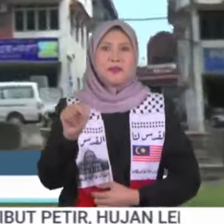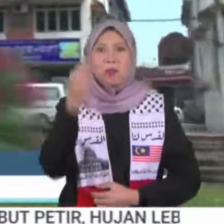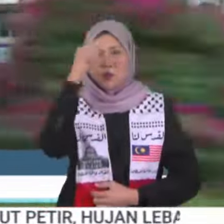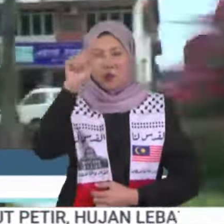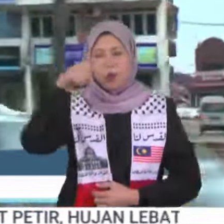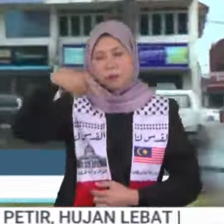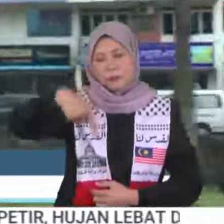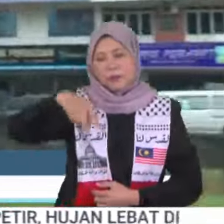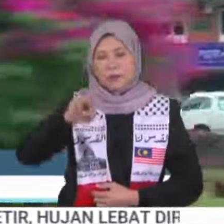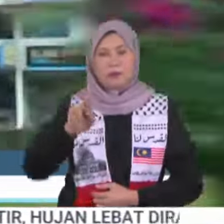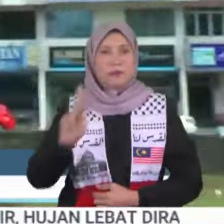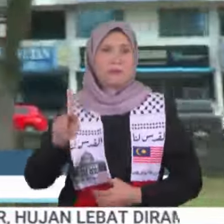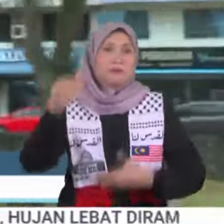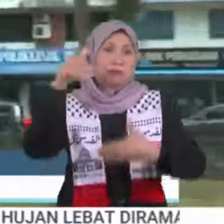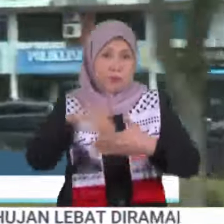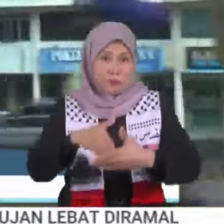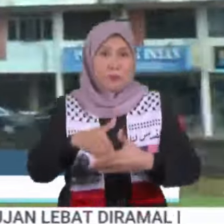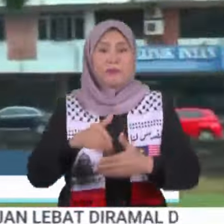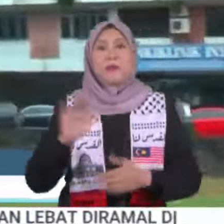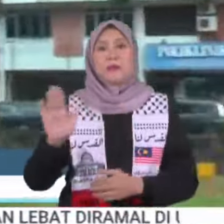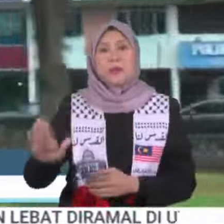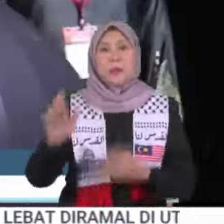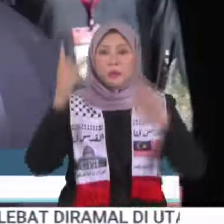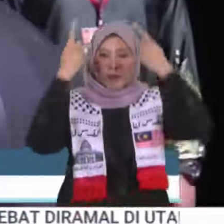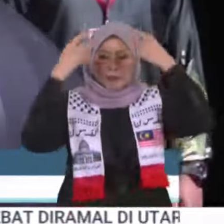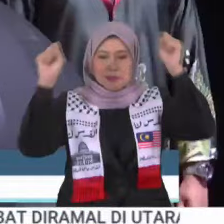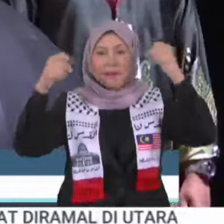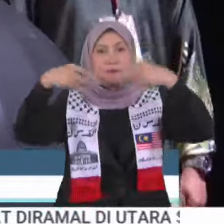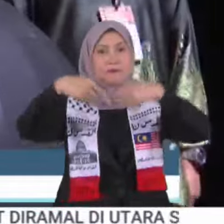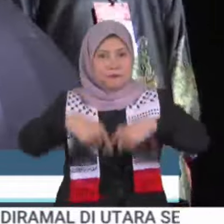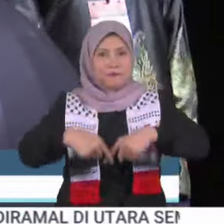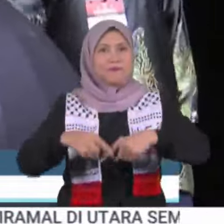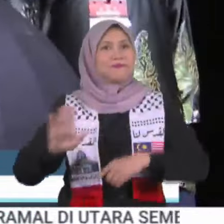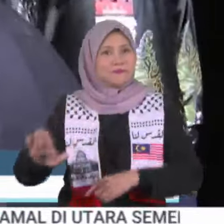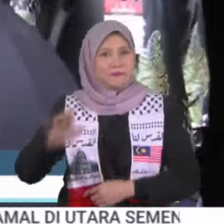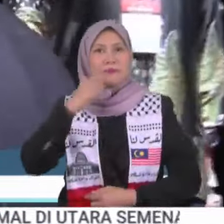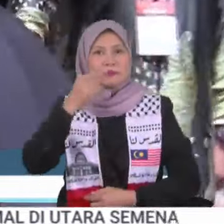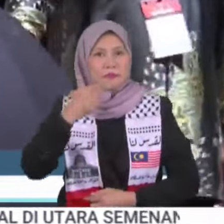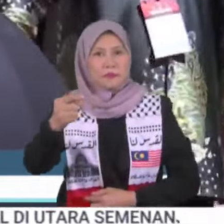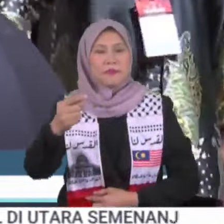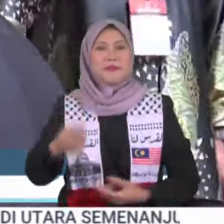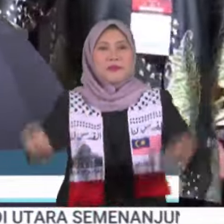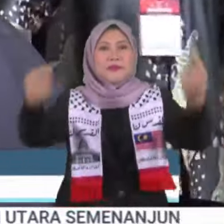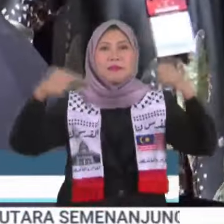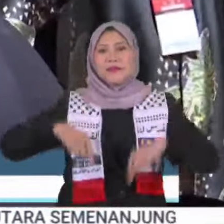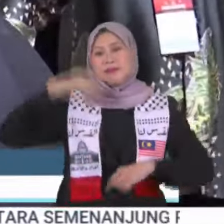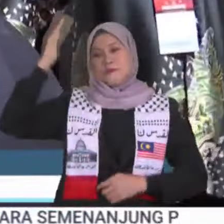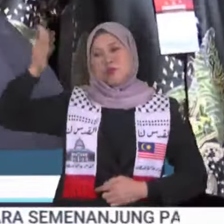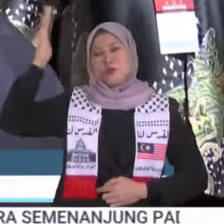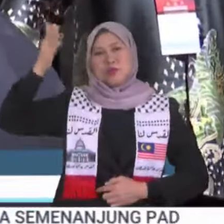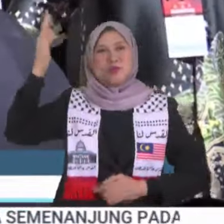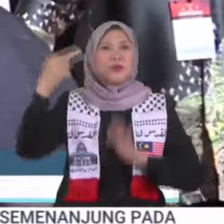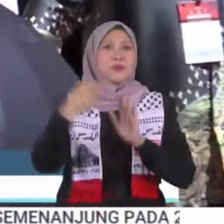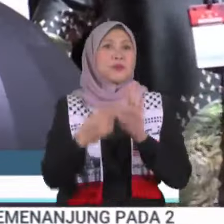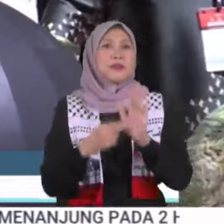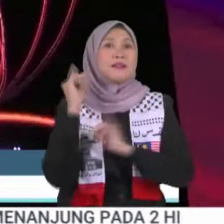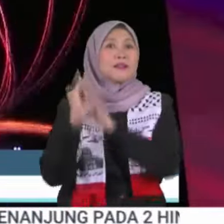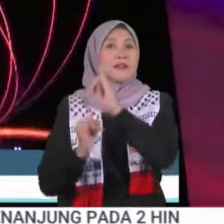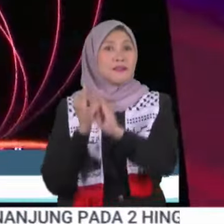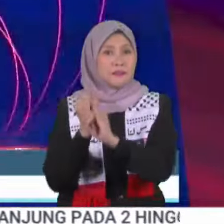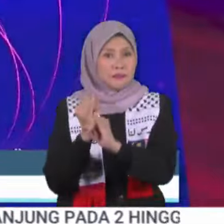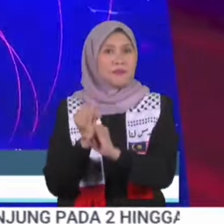bagi PRK berkenaan. Beliau yang juga Presiden UMNO berkata demikian selepas menghadiri persidangan perundangan